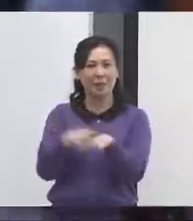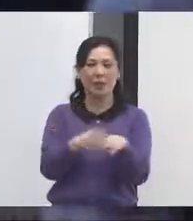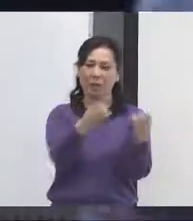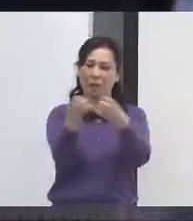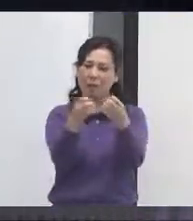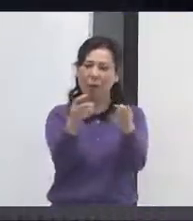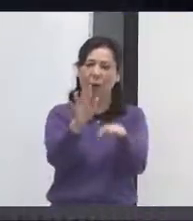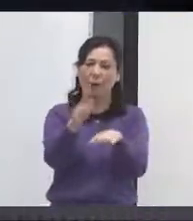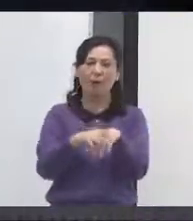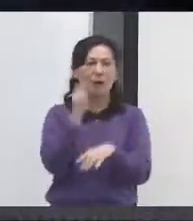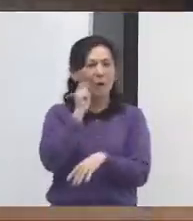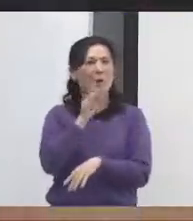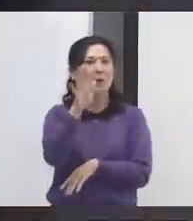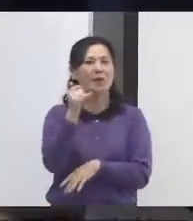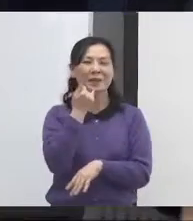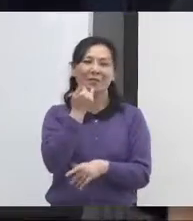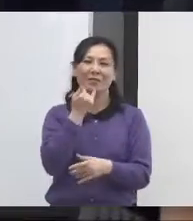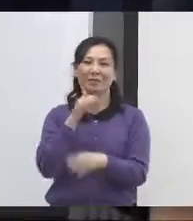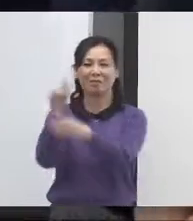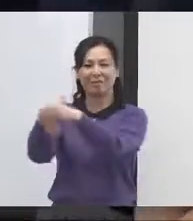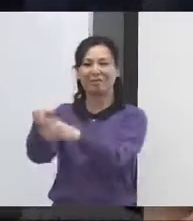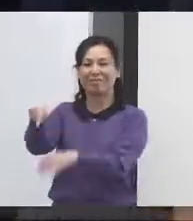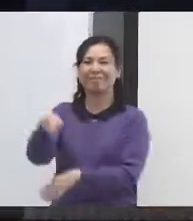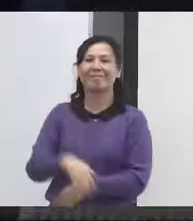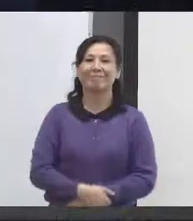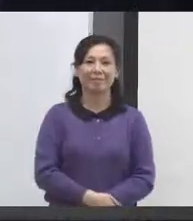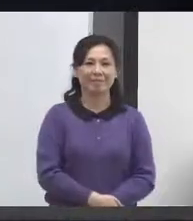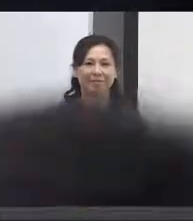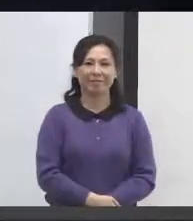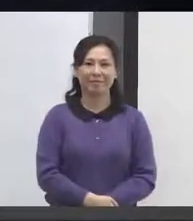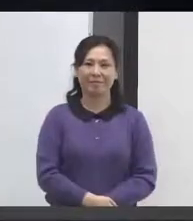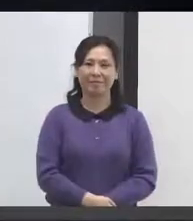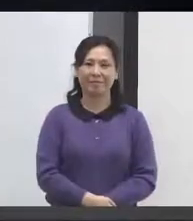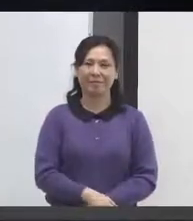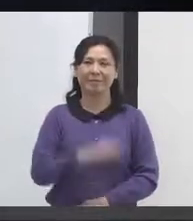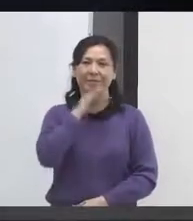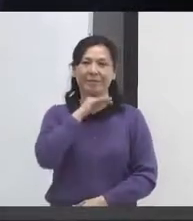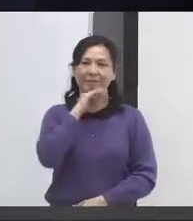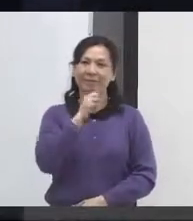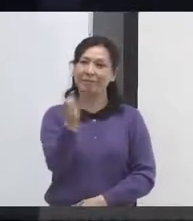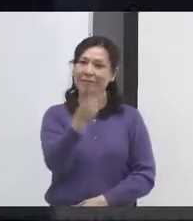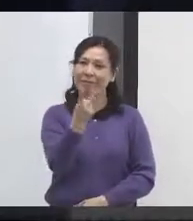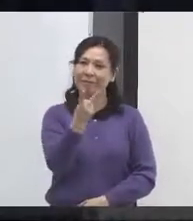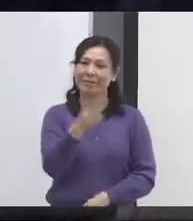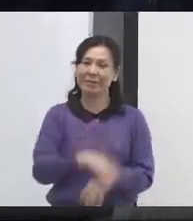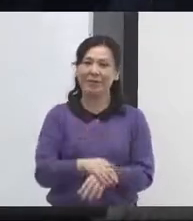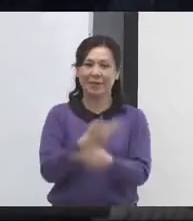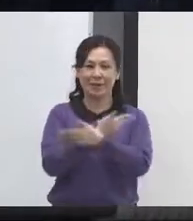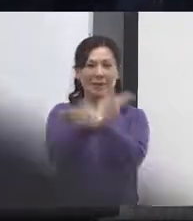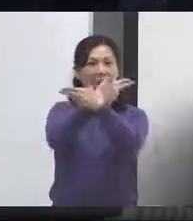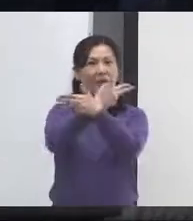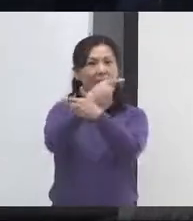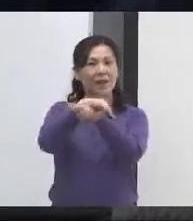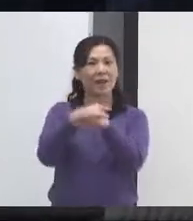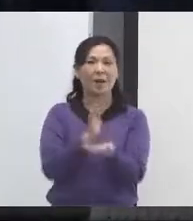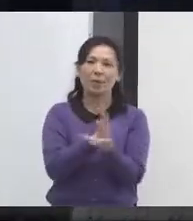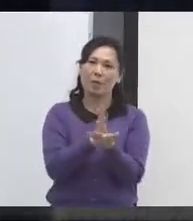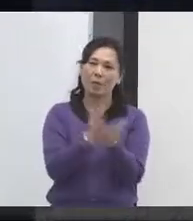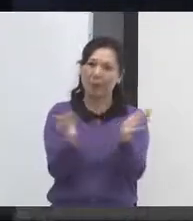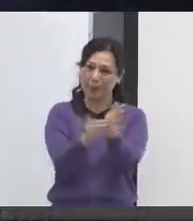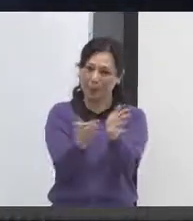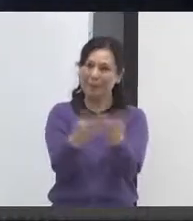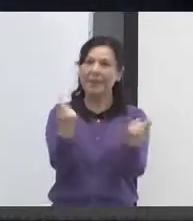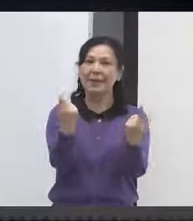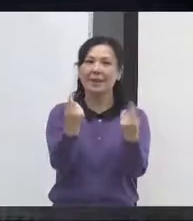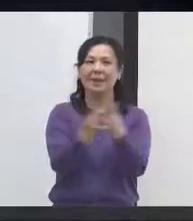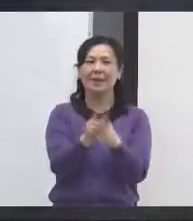那大家如果兴趣也可以去支持一下 Ronnie。对，然后另外就是说我们等一下两个远距讲者完以后也同样会有交流